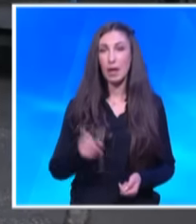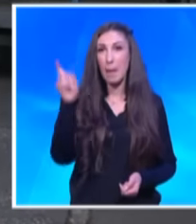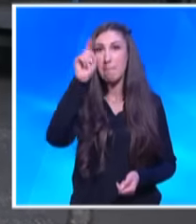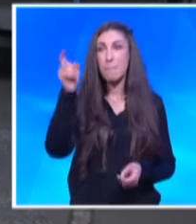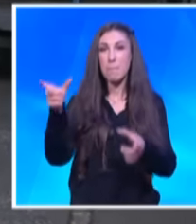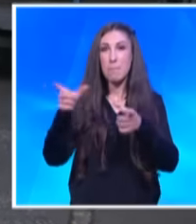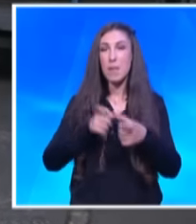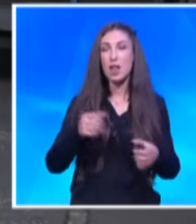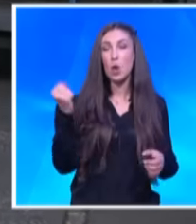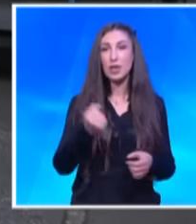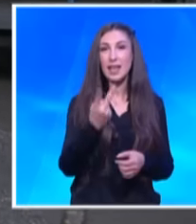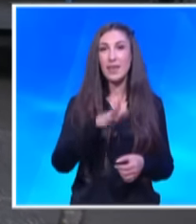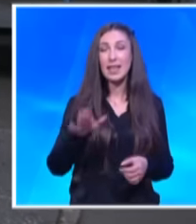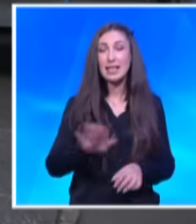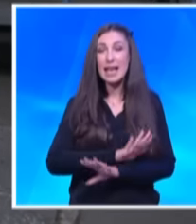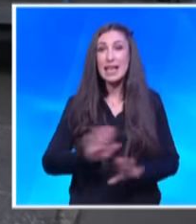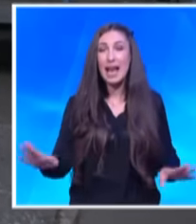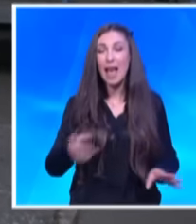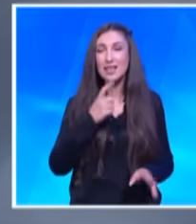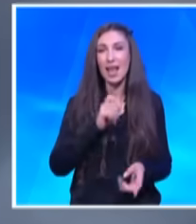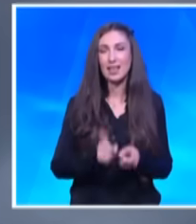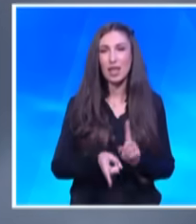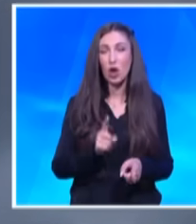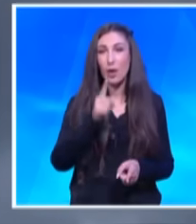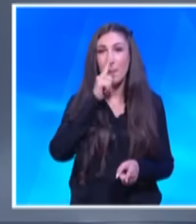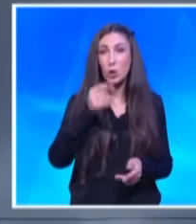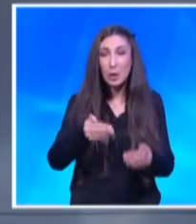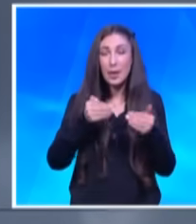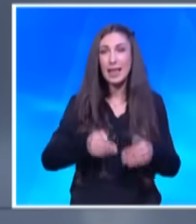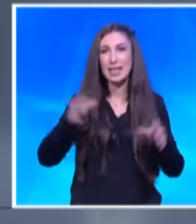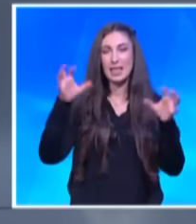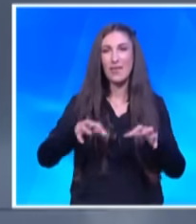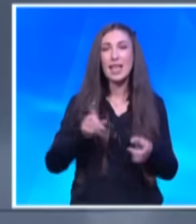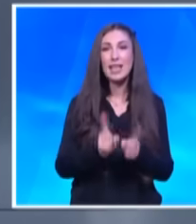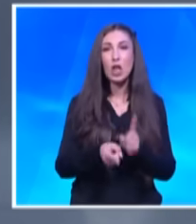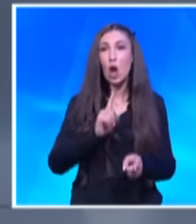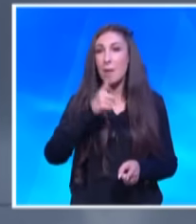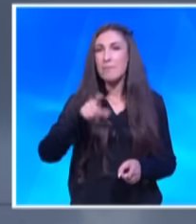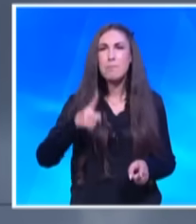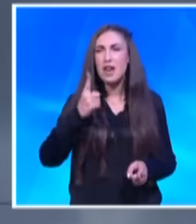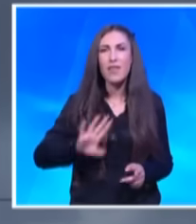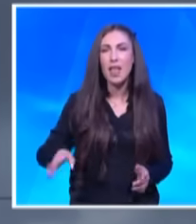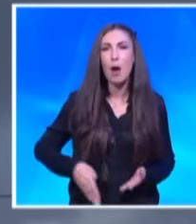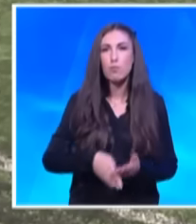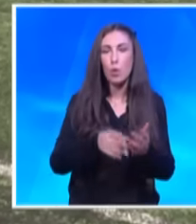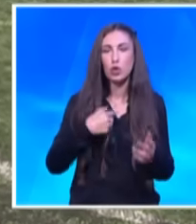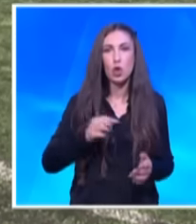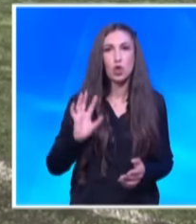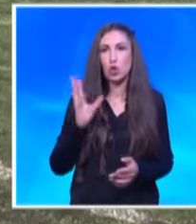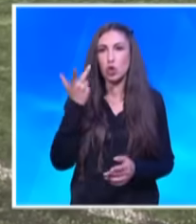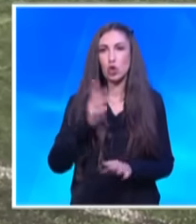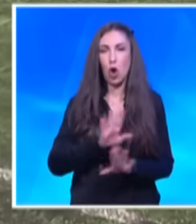Мълнията удря двете деца в края на тренировката. Минути преди да завали, тренерът, който им оказва първа помощ, е в шок.